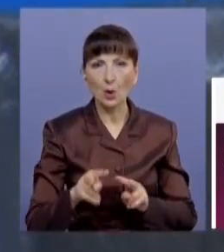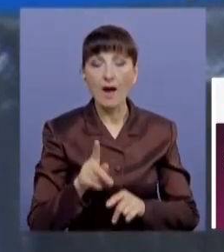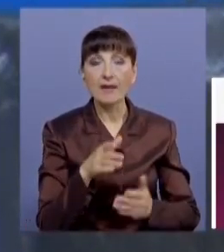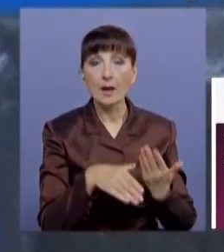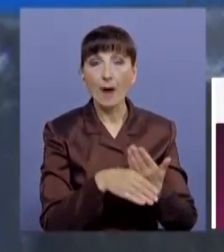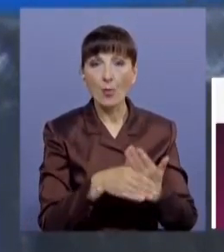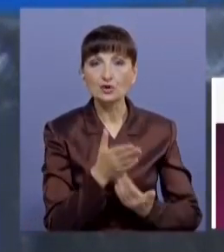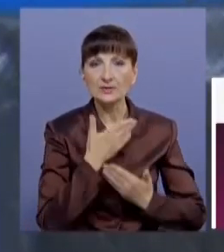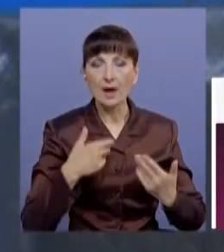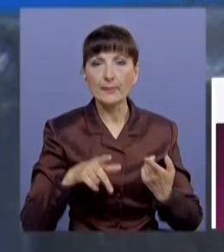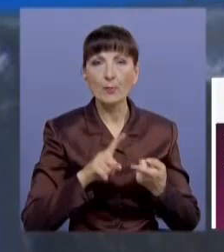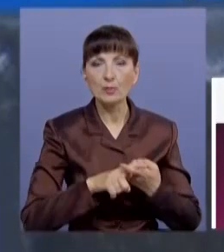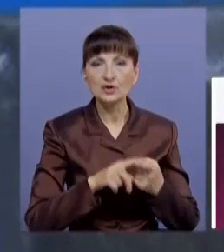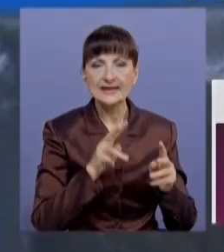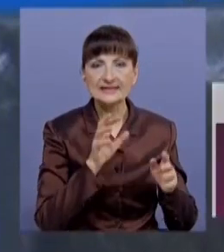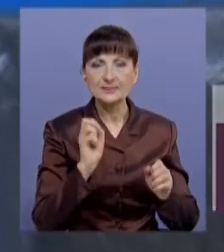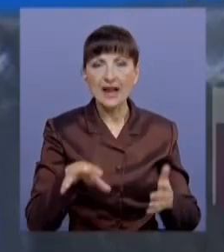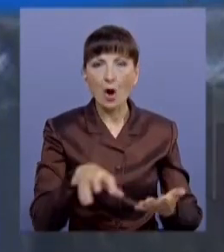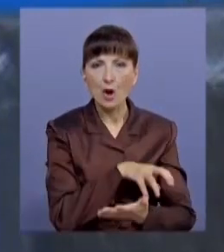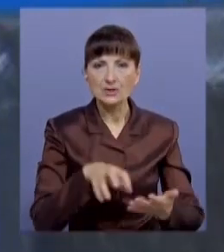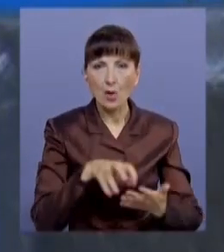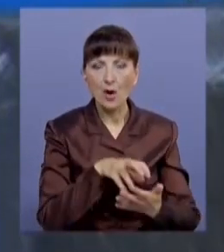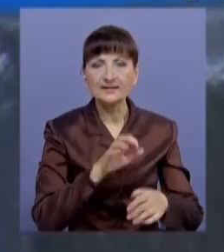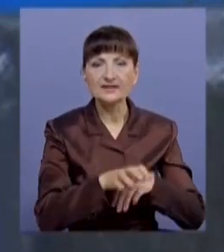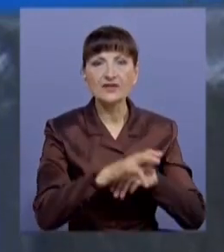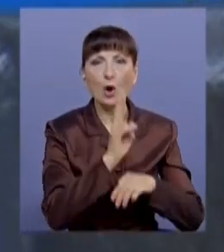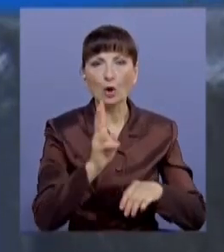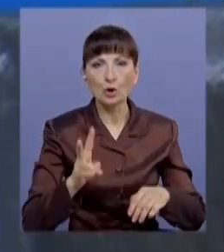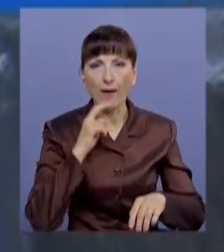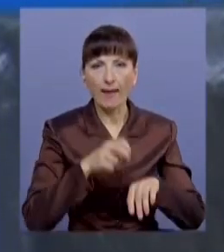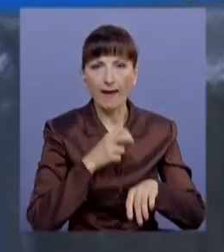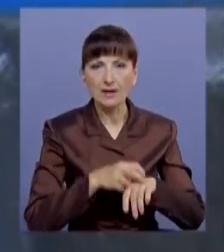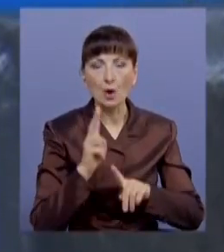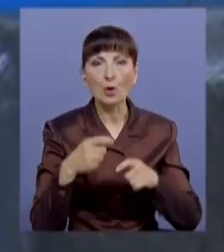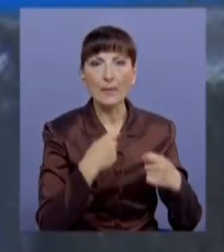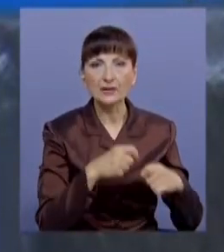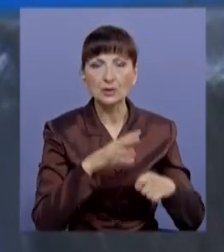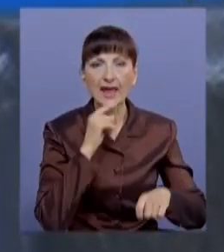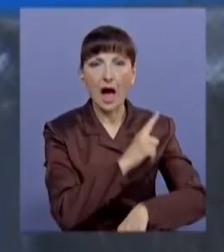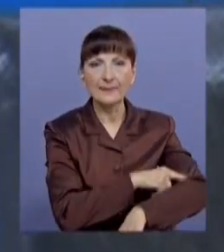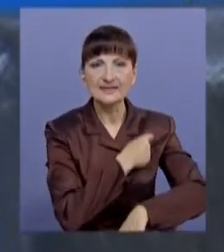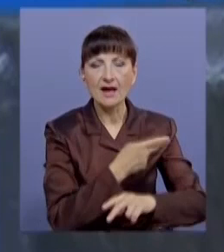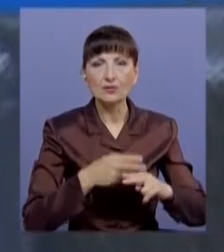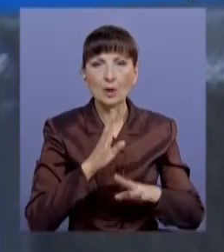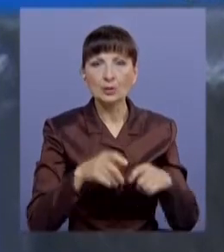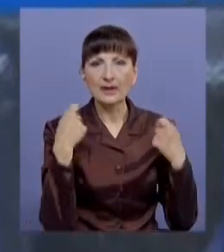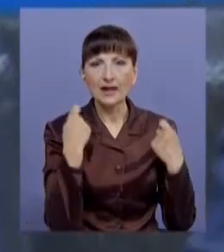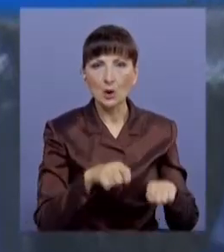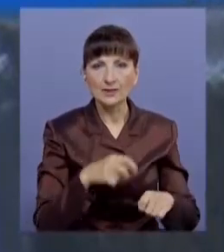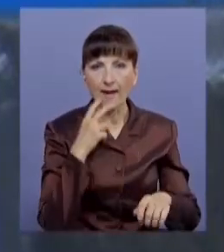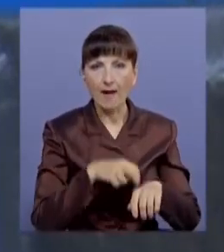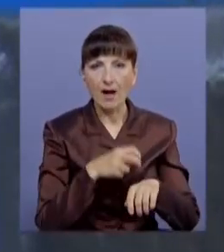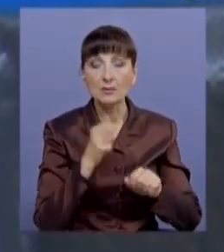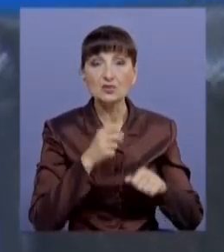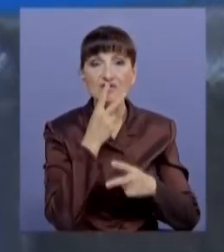позволит нам при помощи сканирования qr-кода вычислять производителя лекарства дистрибьютора и аптеку в которой будет реализовываться товар мы